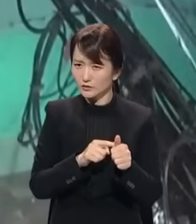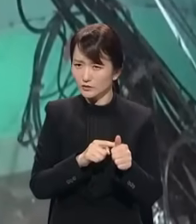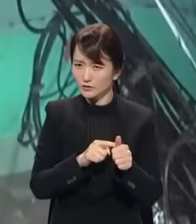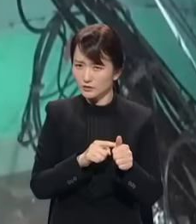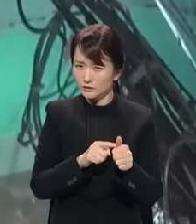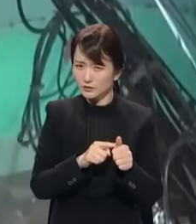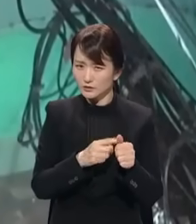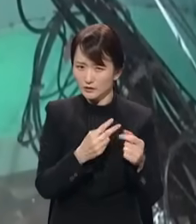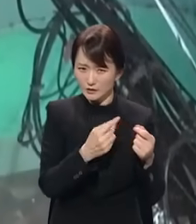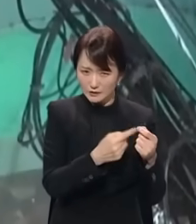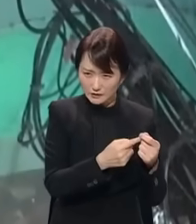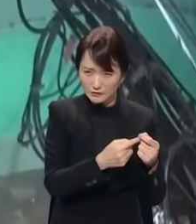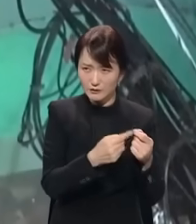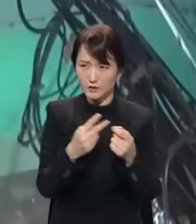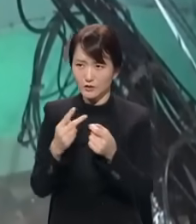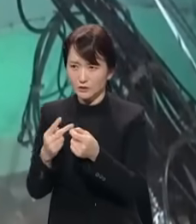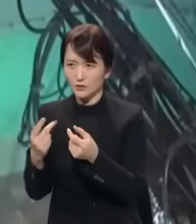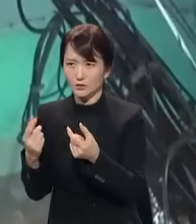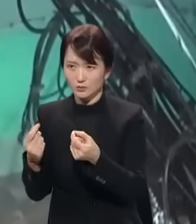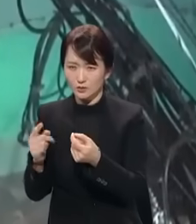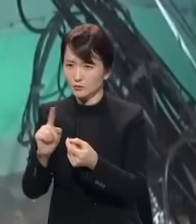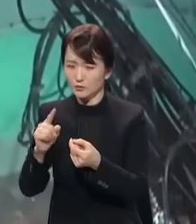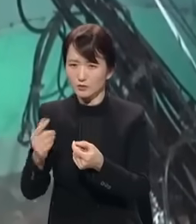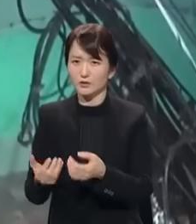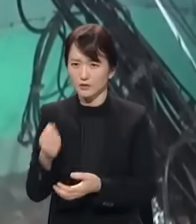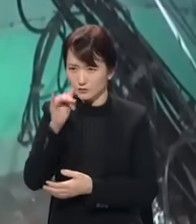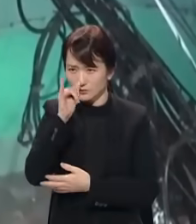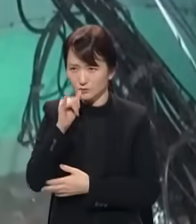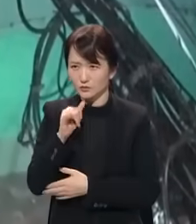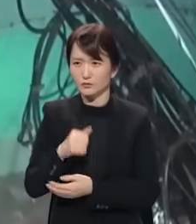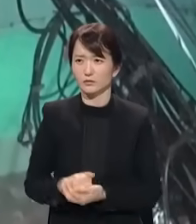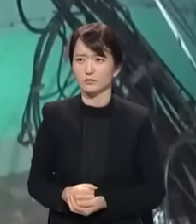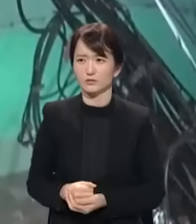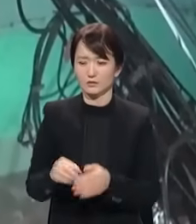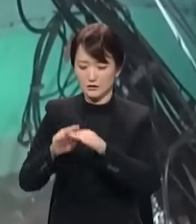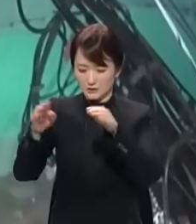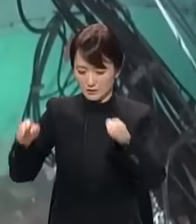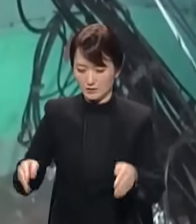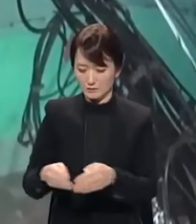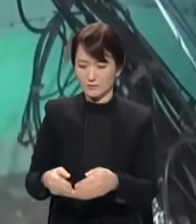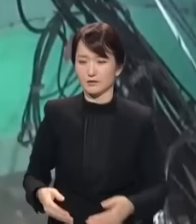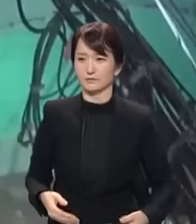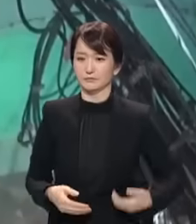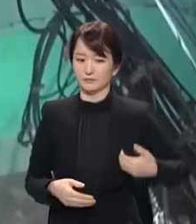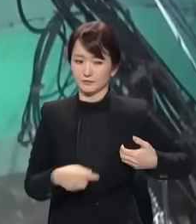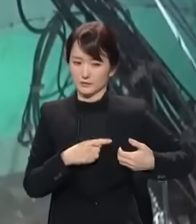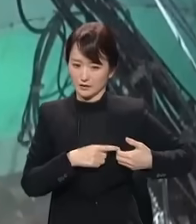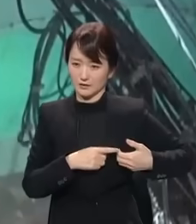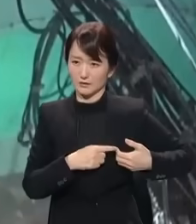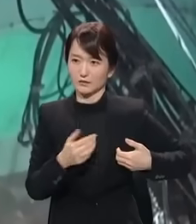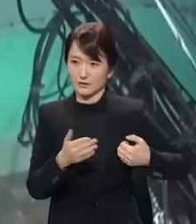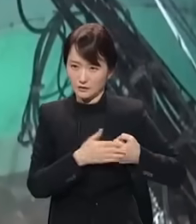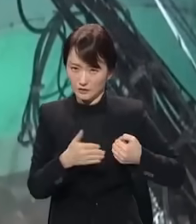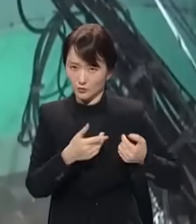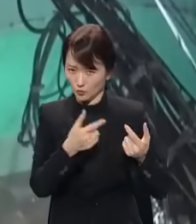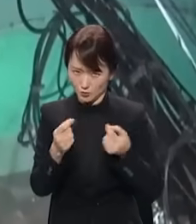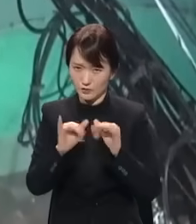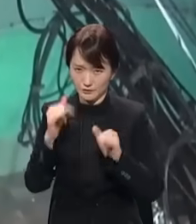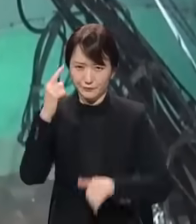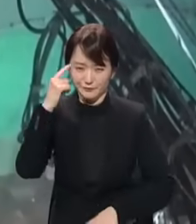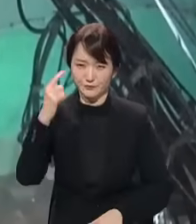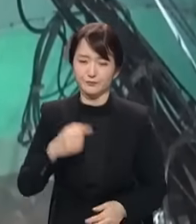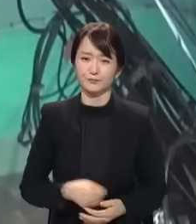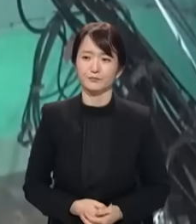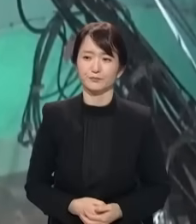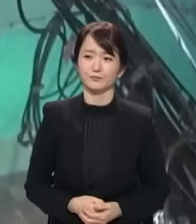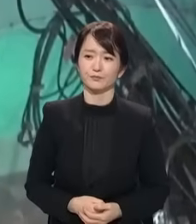게 잡혔다라는 것도 한 손에 지금 오른손에 들고 있는 무슨 박스 같은 걸로 예. 보여요. 그걸 가지고 있었기 때문에 동일범이라고 판단을 했다라는 거고